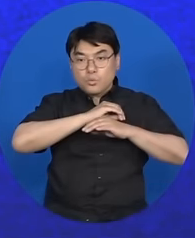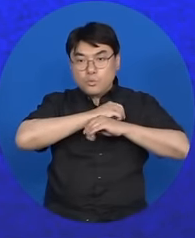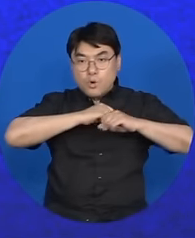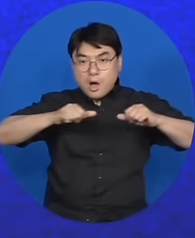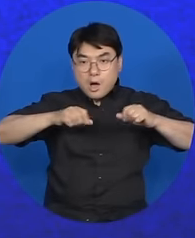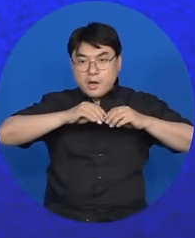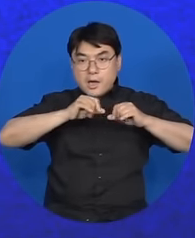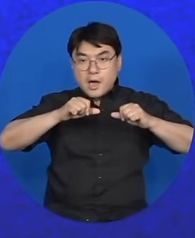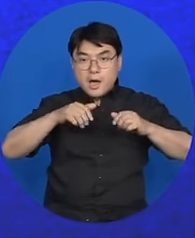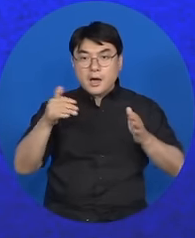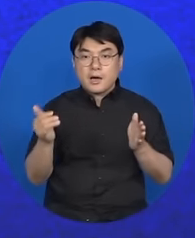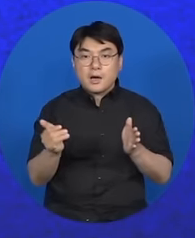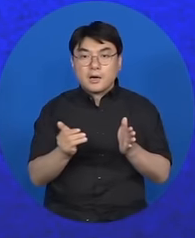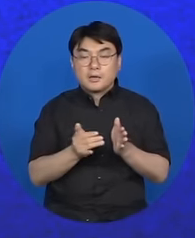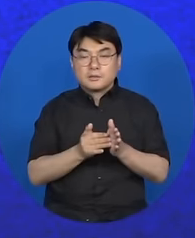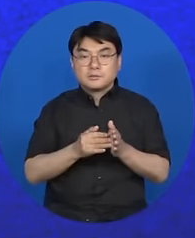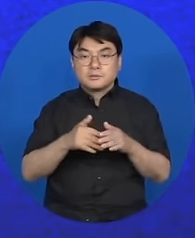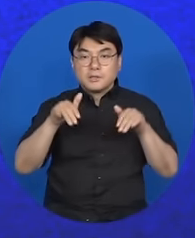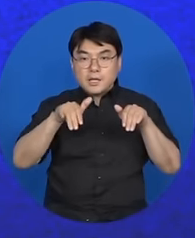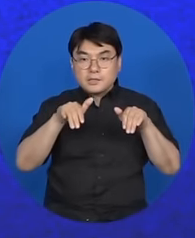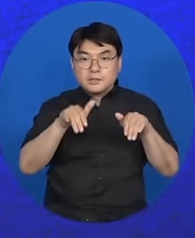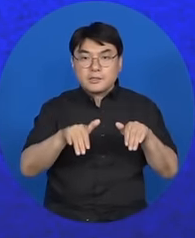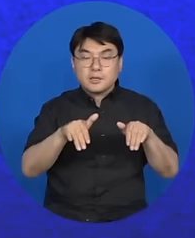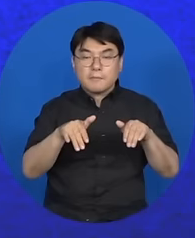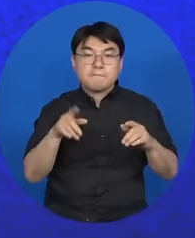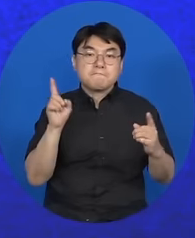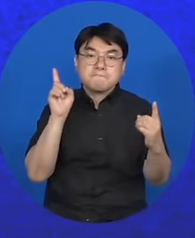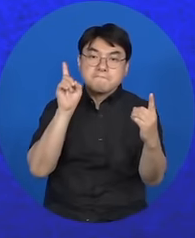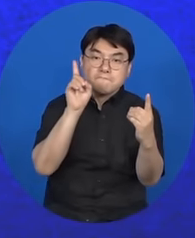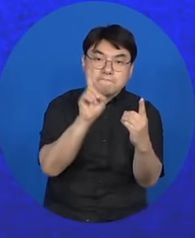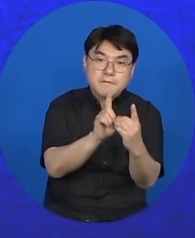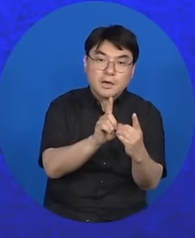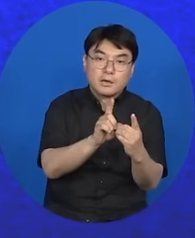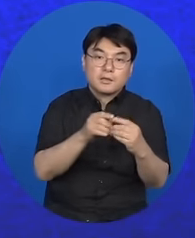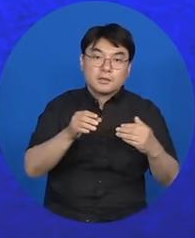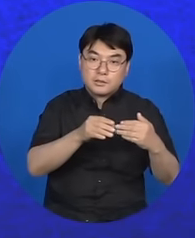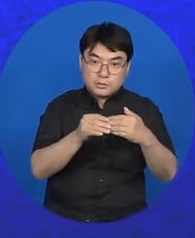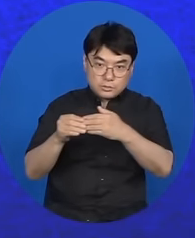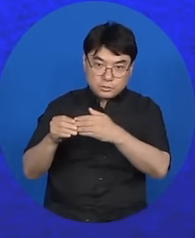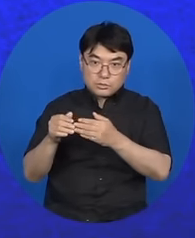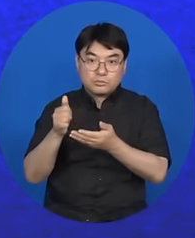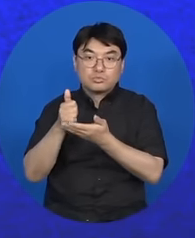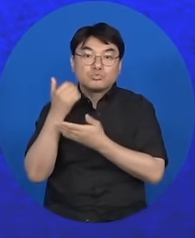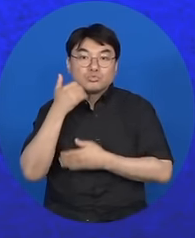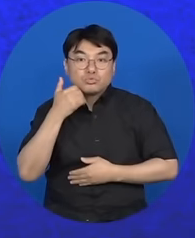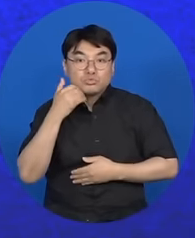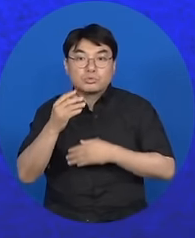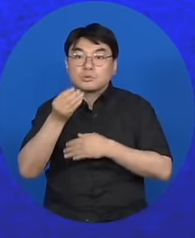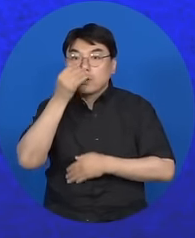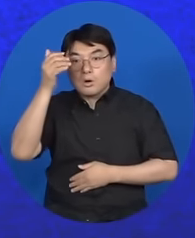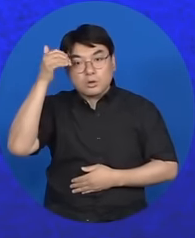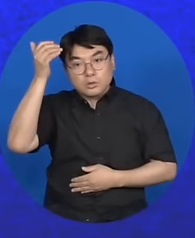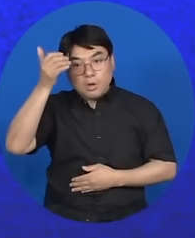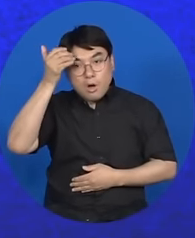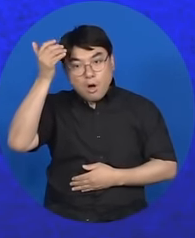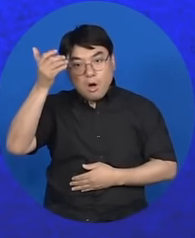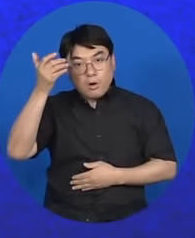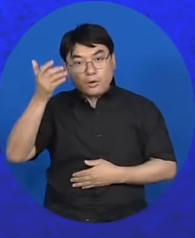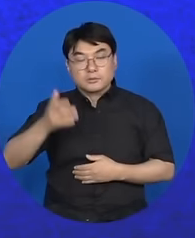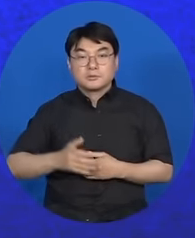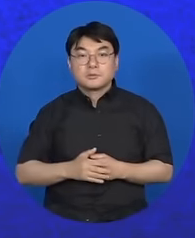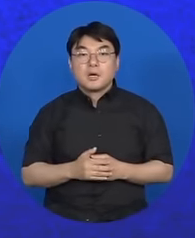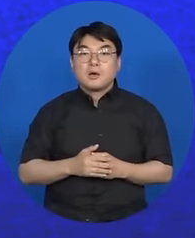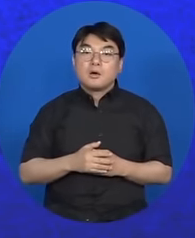내시까지 가까이 가도록 이끄신 분이 바로 성령이셨습니다. 왜 이끄셨을까? 바로 하나님을